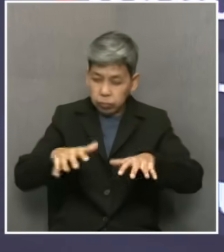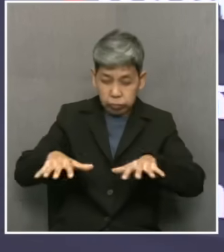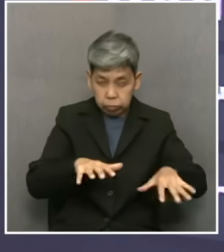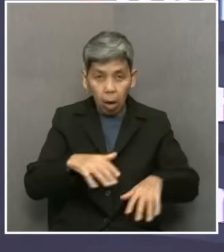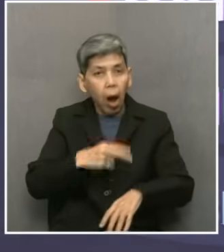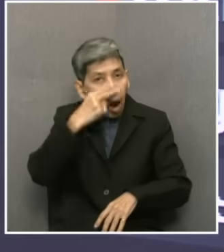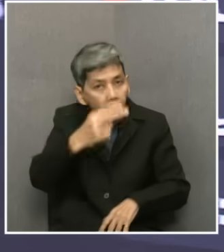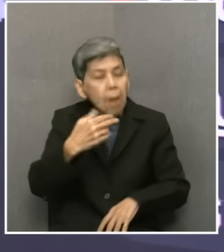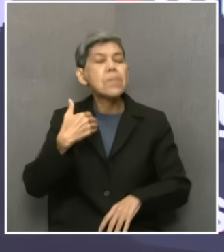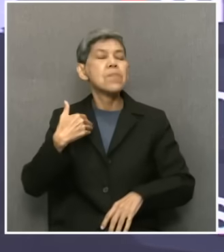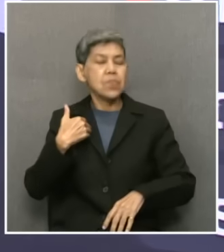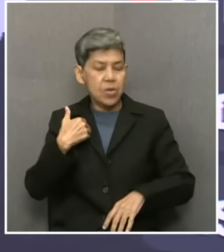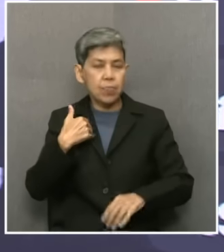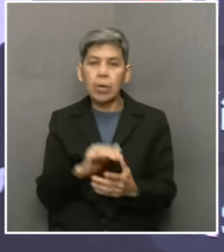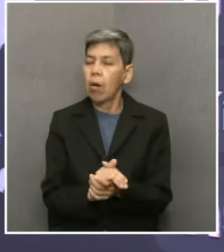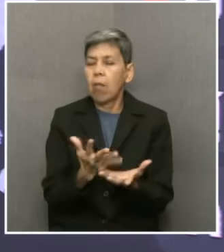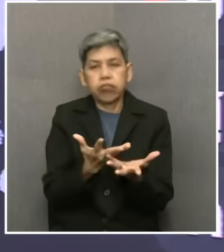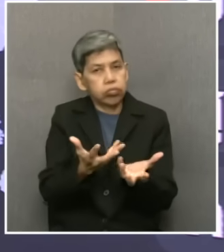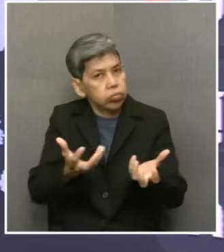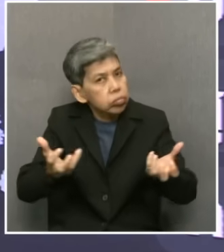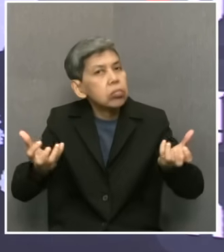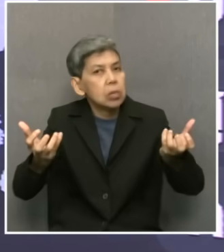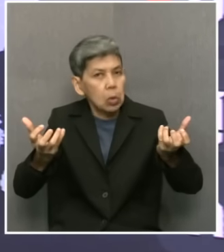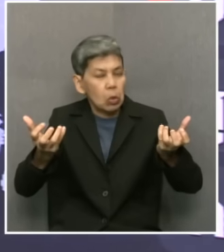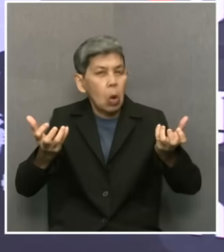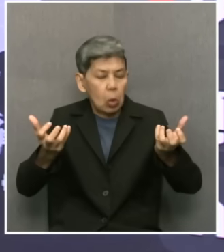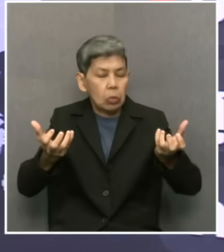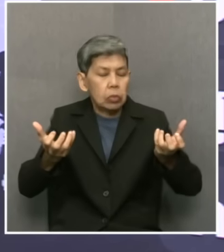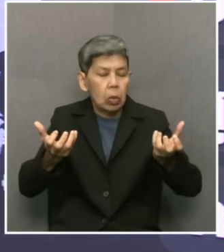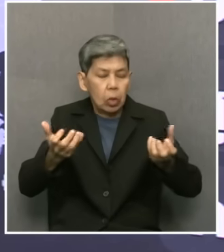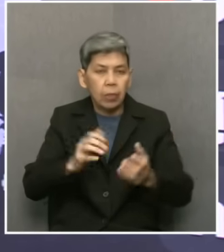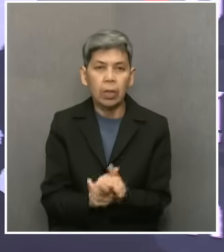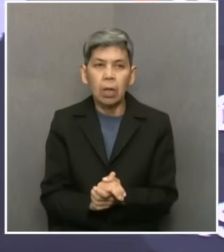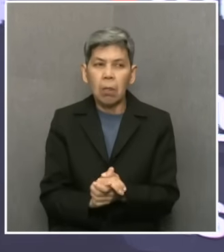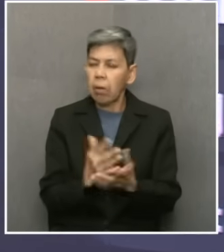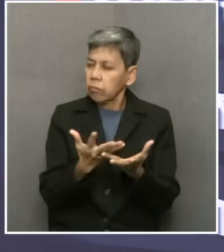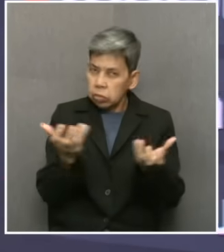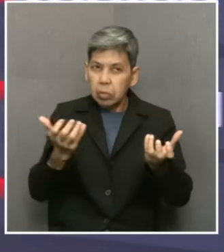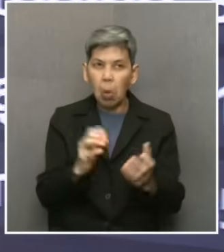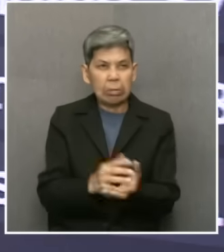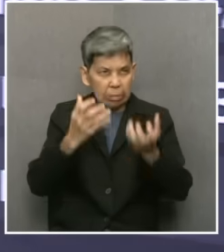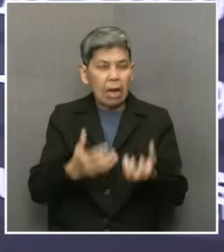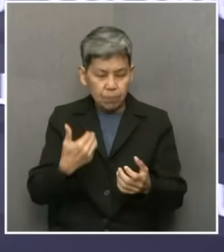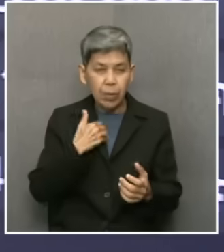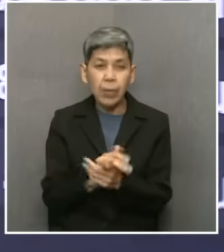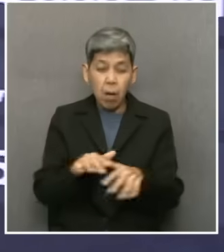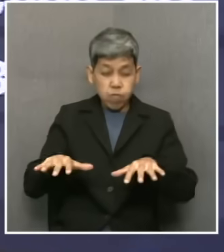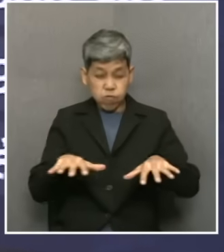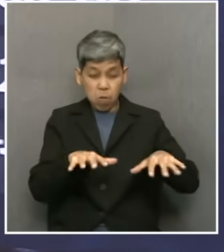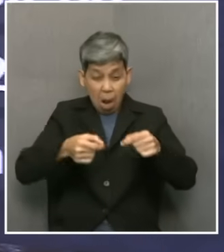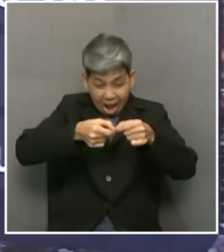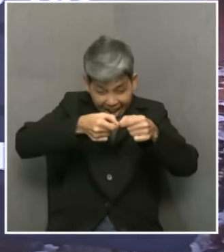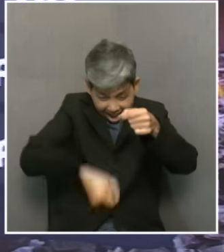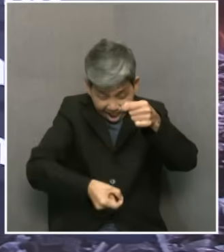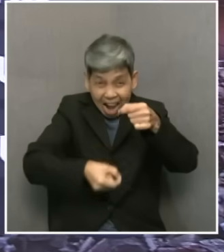เราได้รับรายงานกันไปว่าเป็นความรุนแรงที่อยู่ขั้นเกือบสุดแล้วนะคะได้รับความเสียหายค่อนข้างมากแผ่นดินไหวลึกลงไ